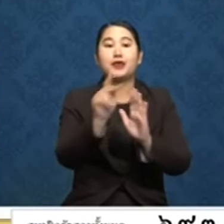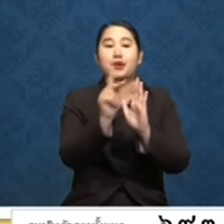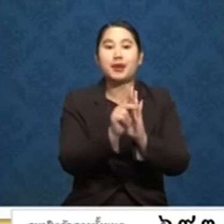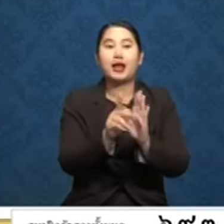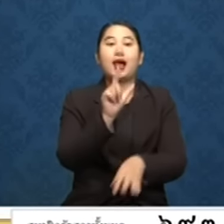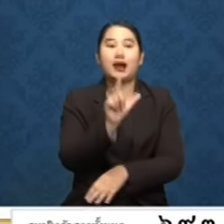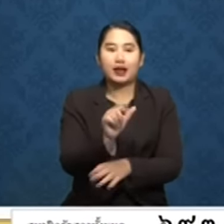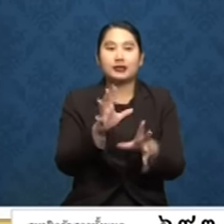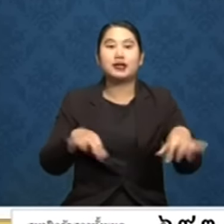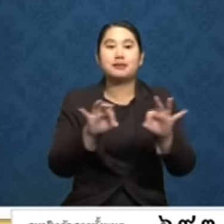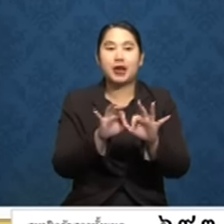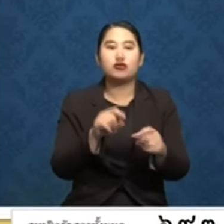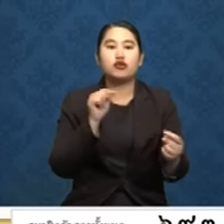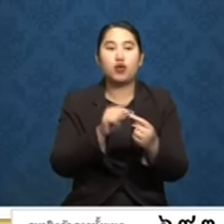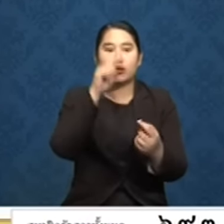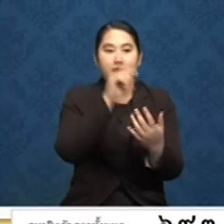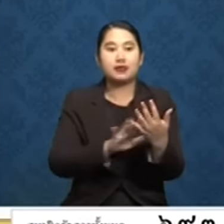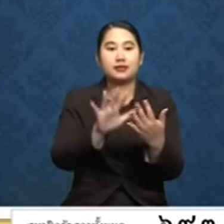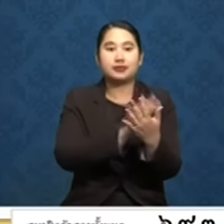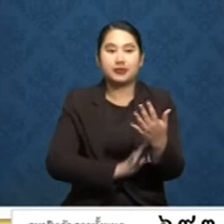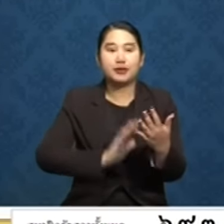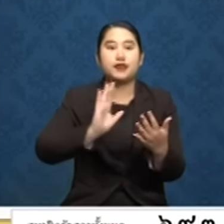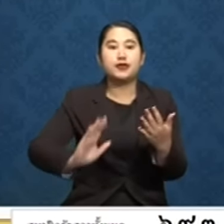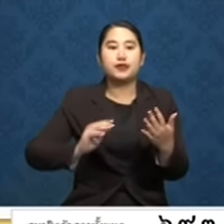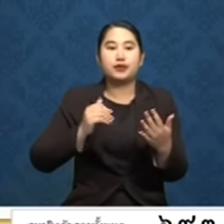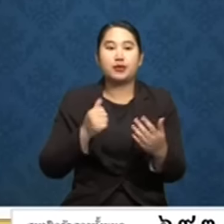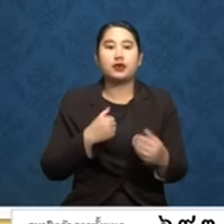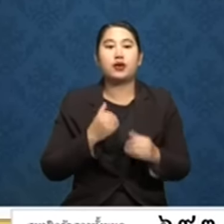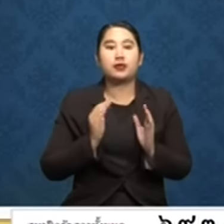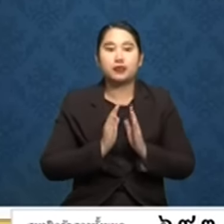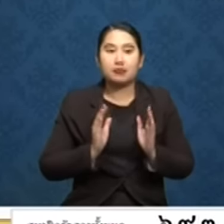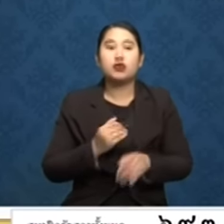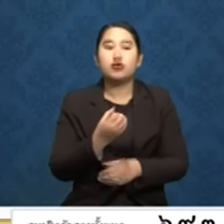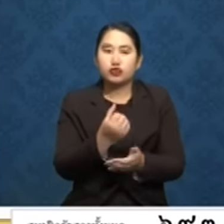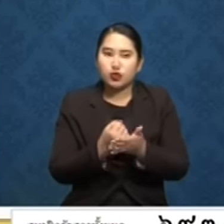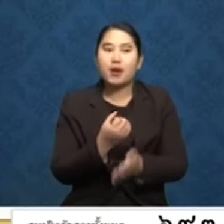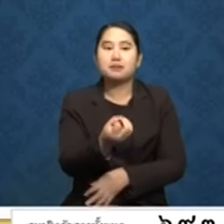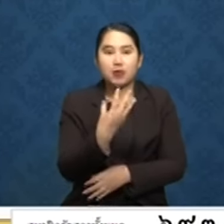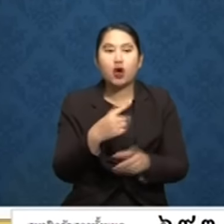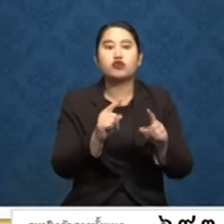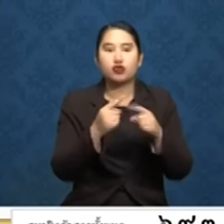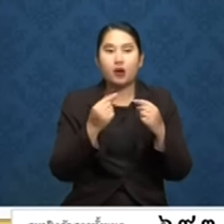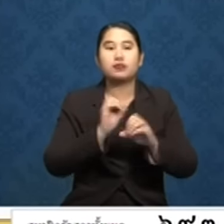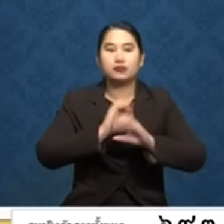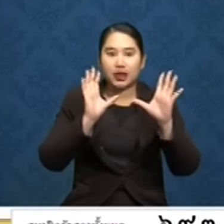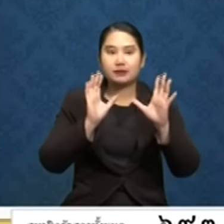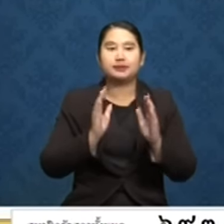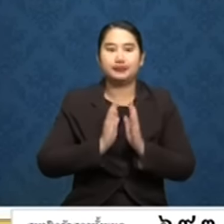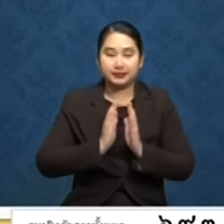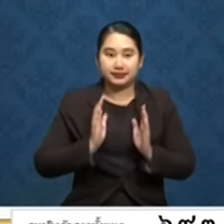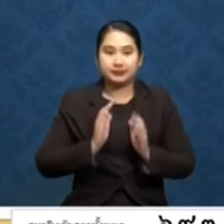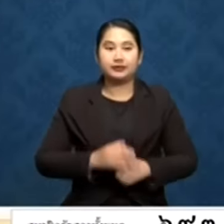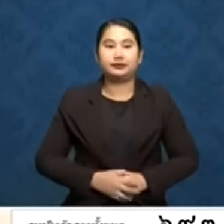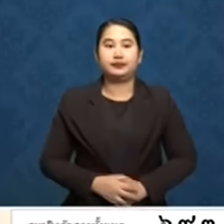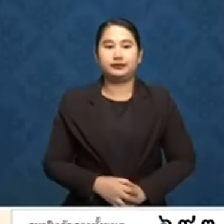อมั่นของประเทศนี้พร้อมกันกับท่านครับขอคำตอบและคำยืนยันจากท่านนายกรัฐมนตรีครับขอบคุณครับ